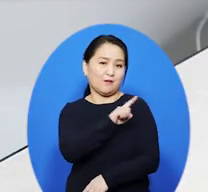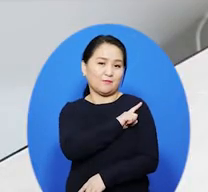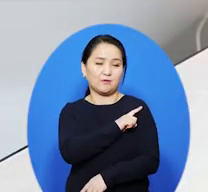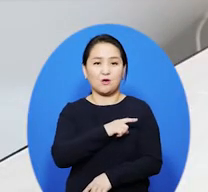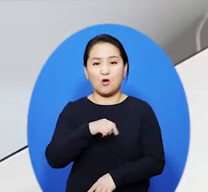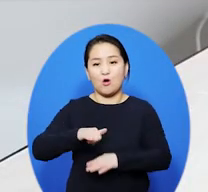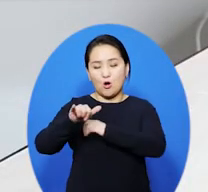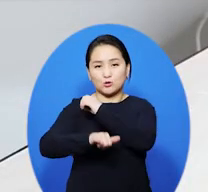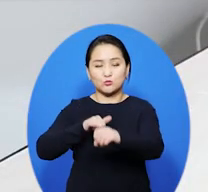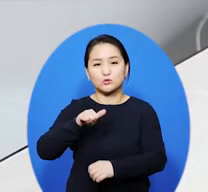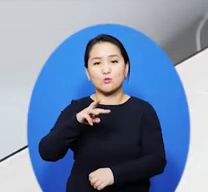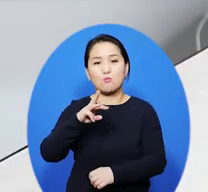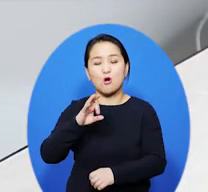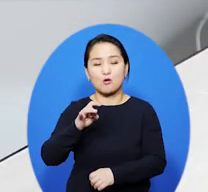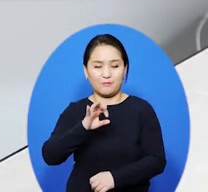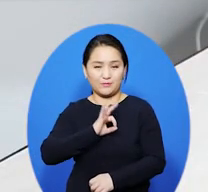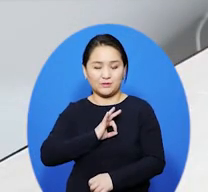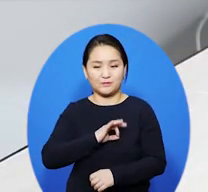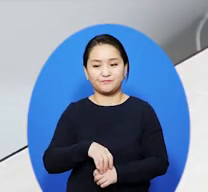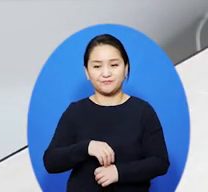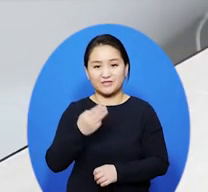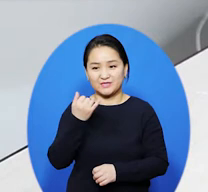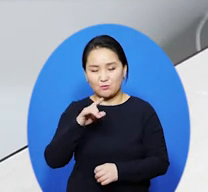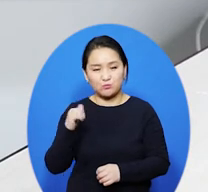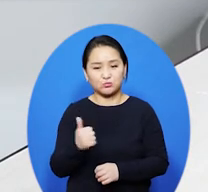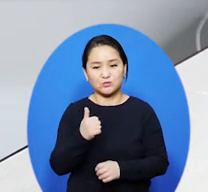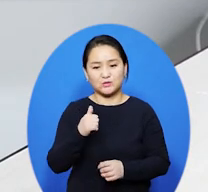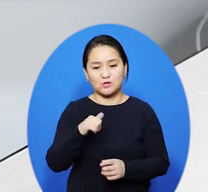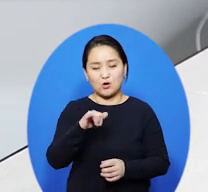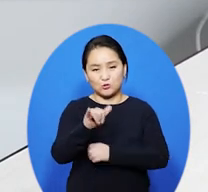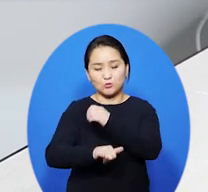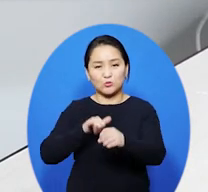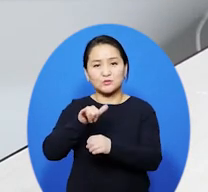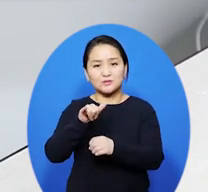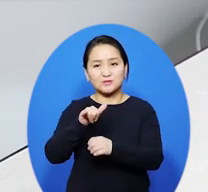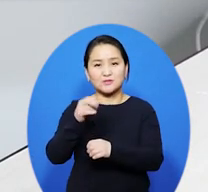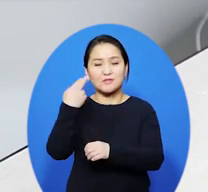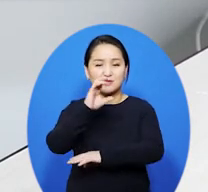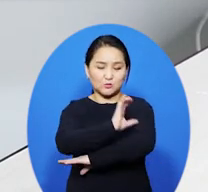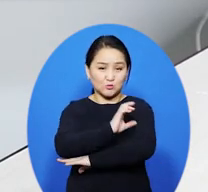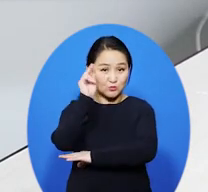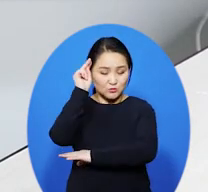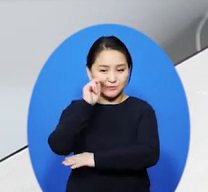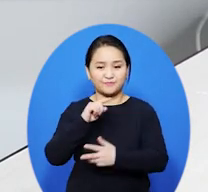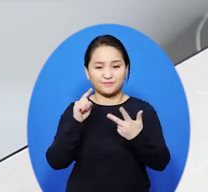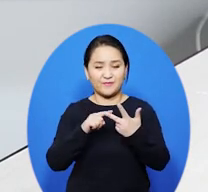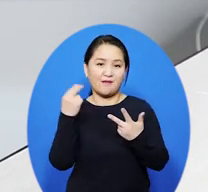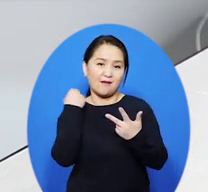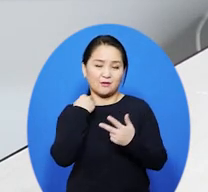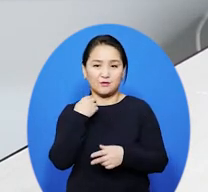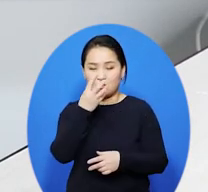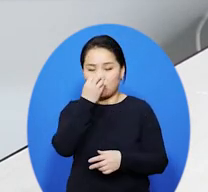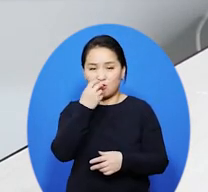медальтай. Түүний шавнар бол 100% тэтгэлгээр дэлхийн шилдэг ихтэй сургуулиудад зөндөө олон суралцж байсан. Манай англи хэлний багш